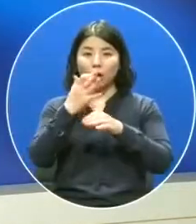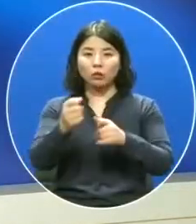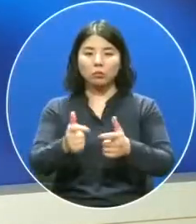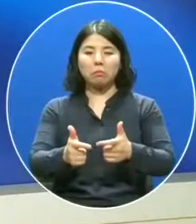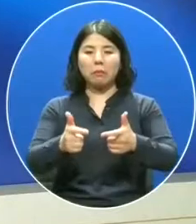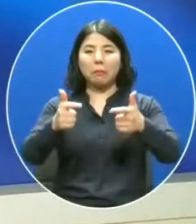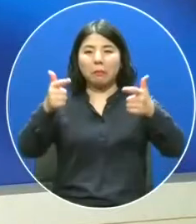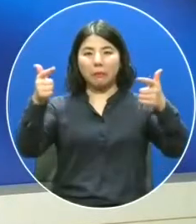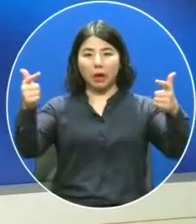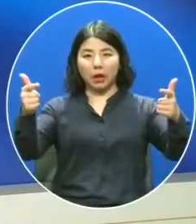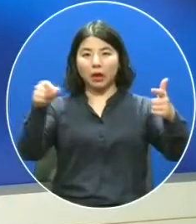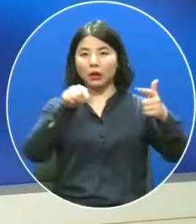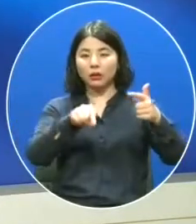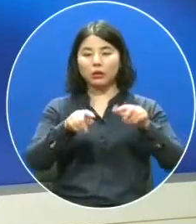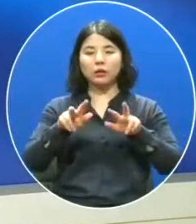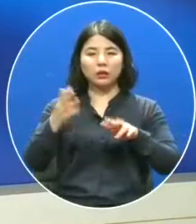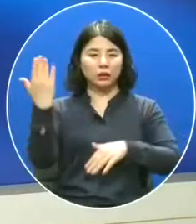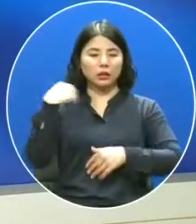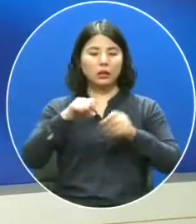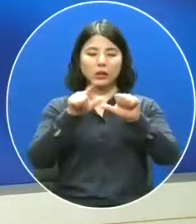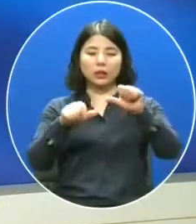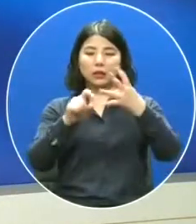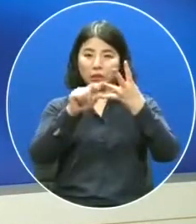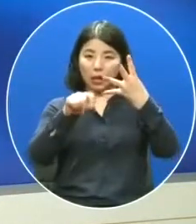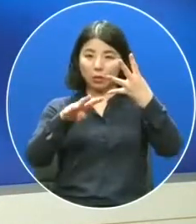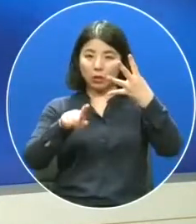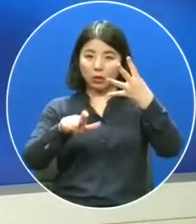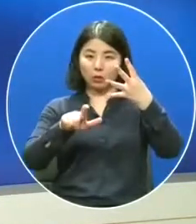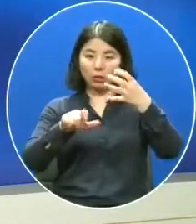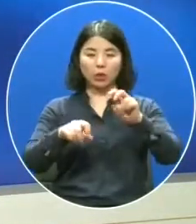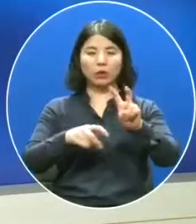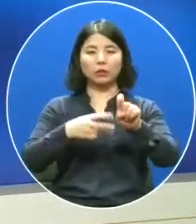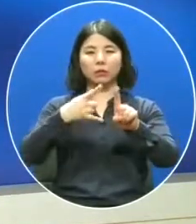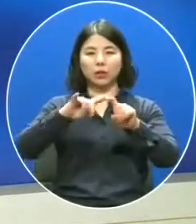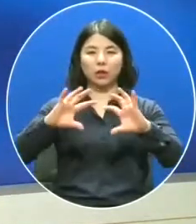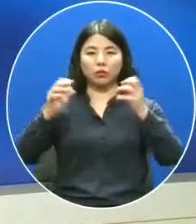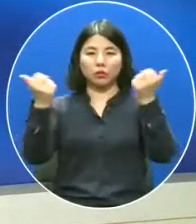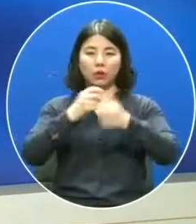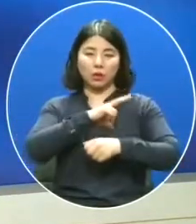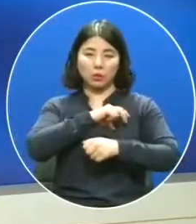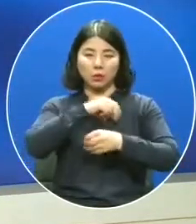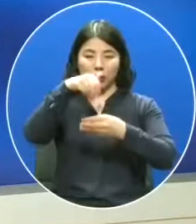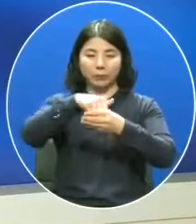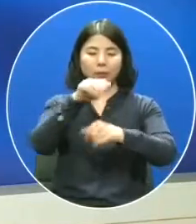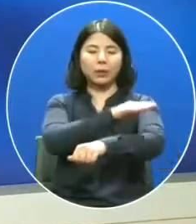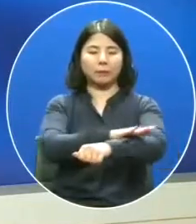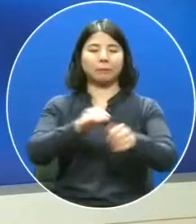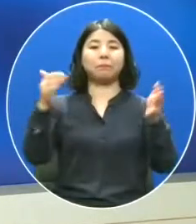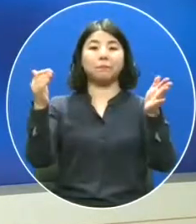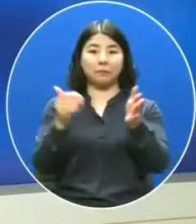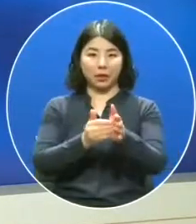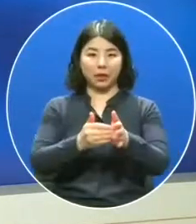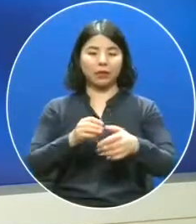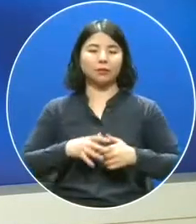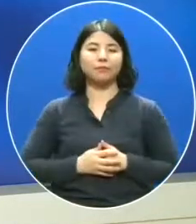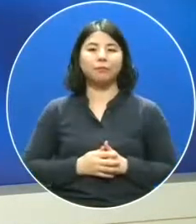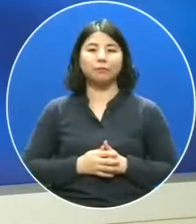코로나19가 확산되는 상황에서 지난 4월 15일 제21대 국회의원 선거가 무사히